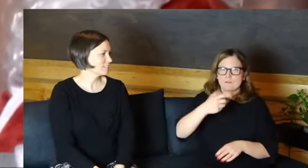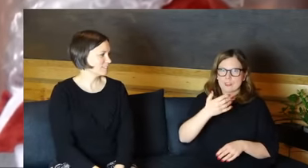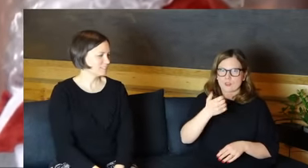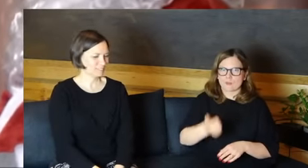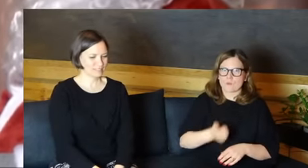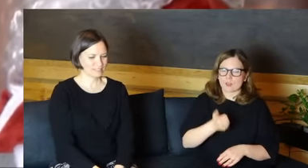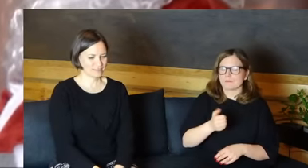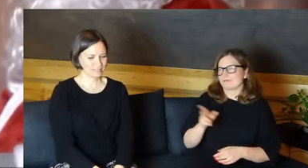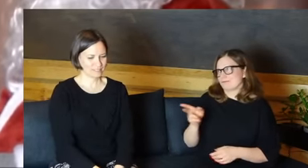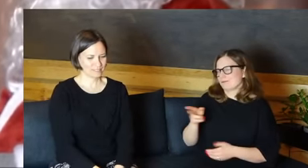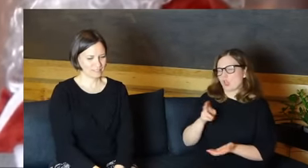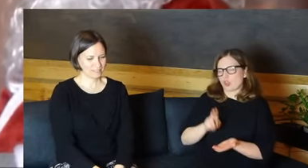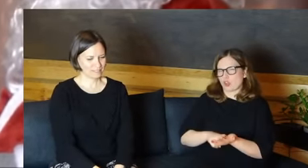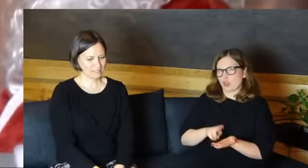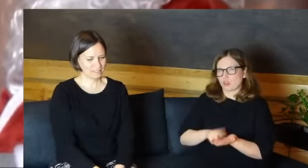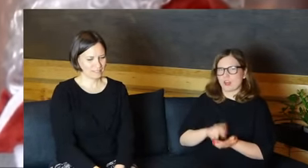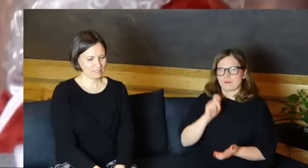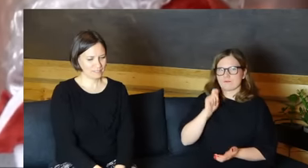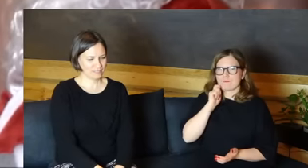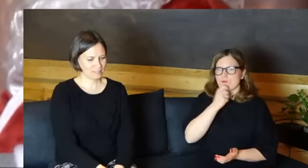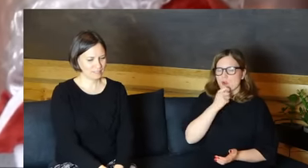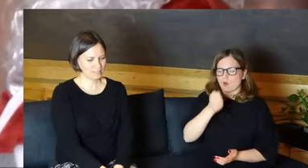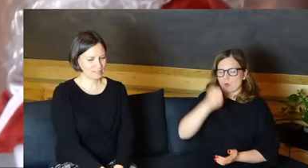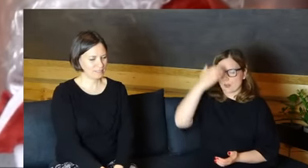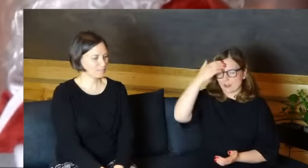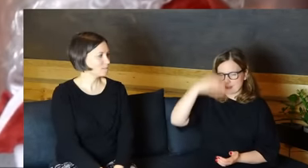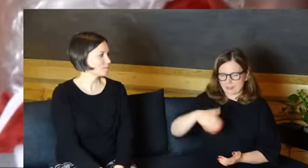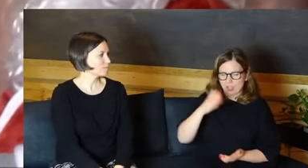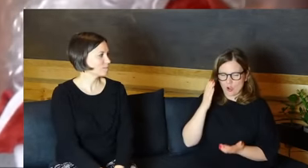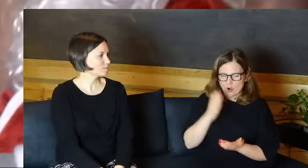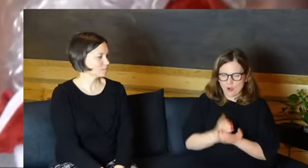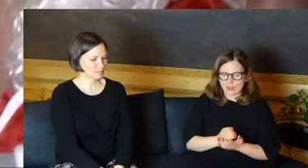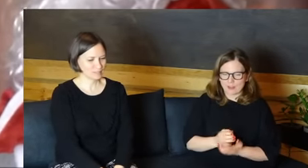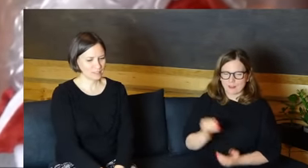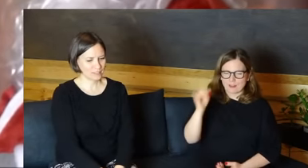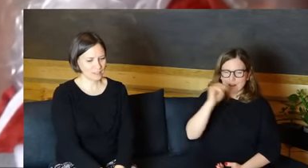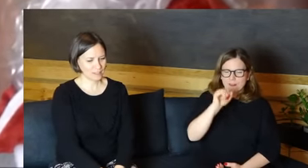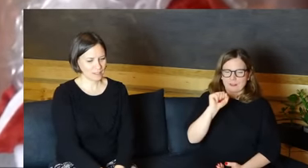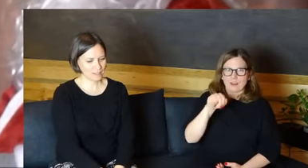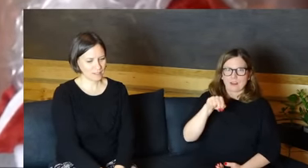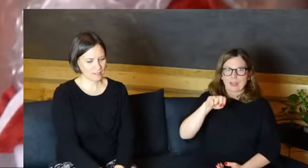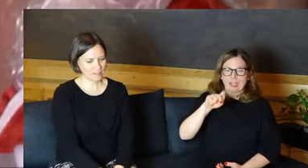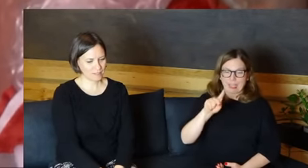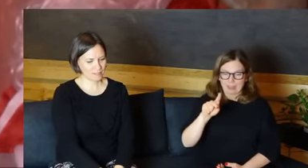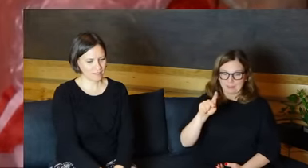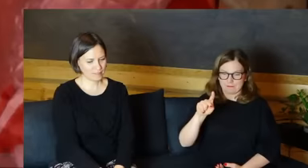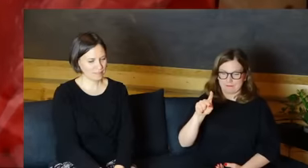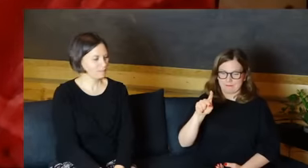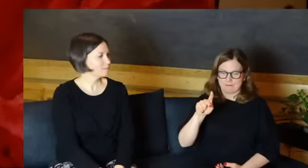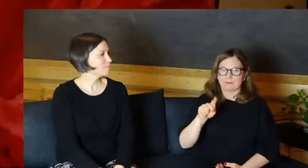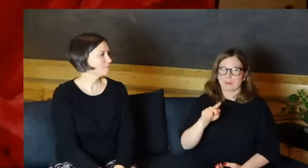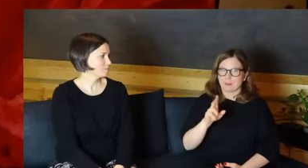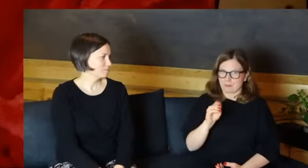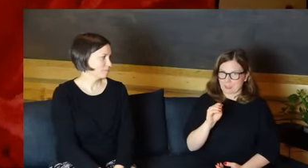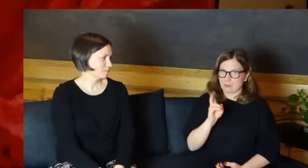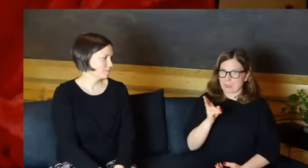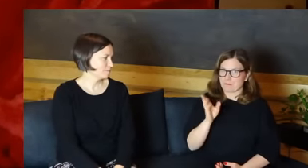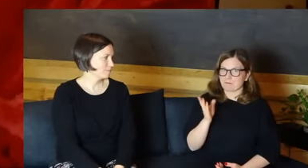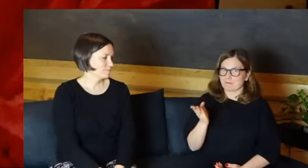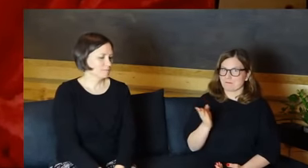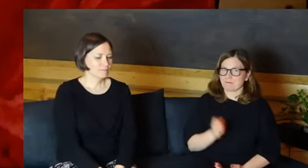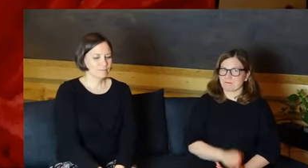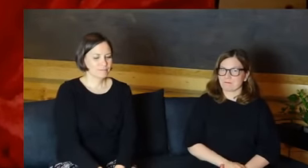oli oikeassa, että Janekki sieltä tuli. Kyllä tämä vettää hiljaiseksi. Se on niin